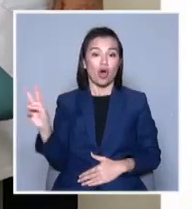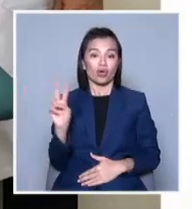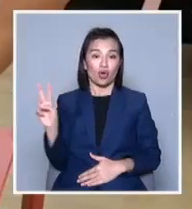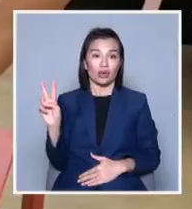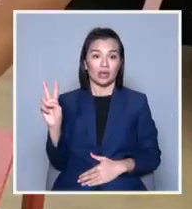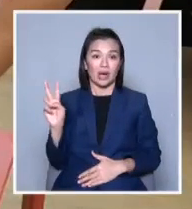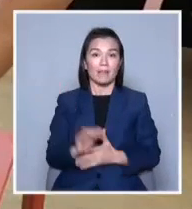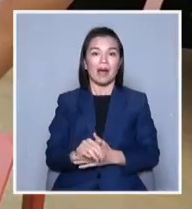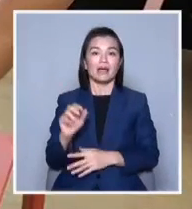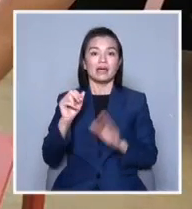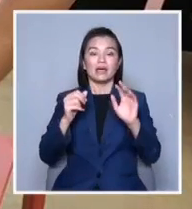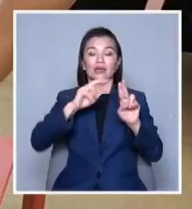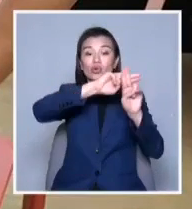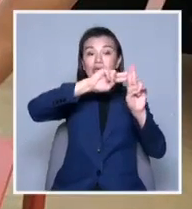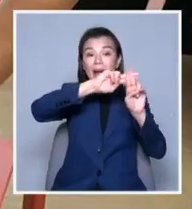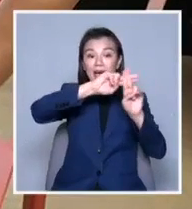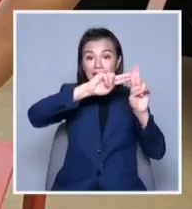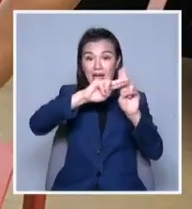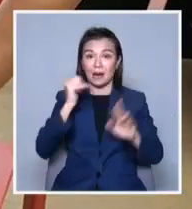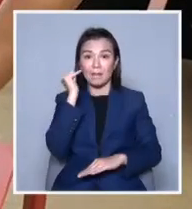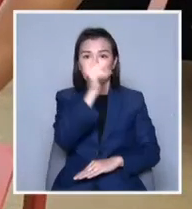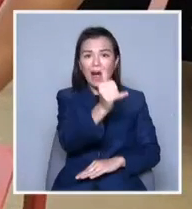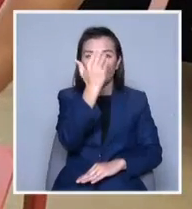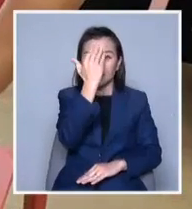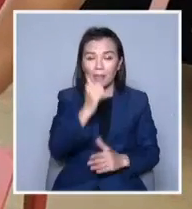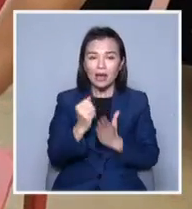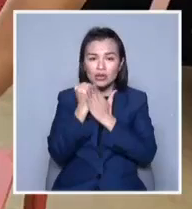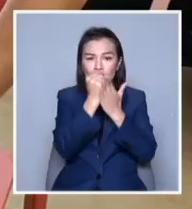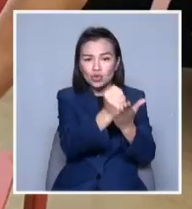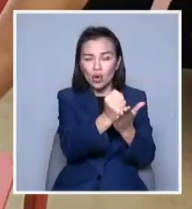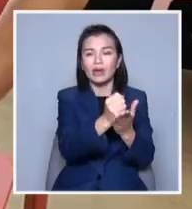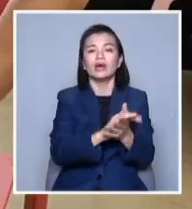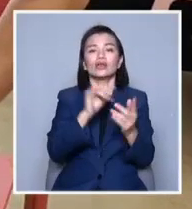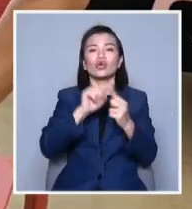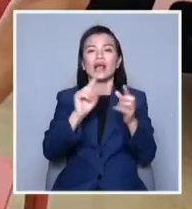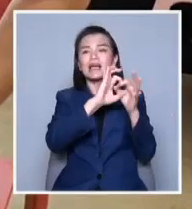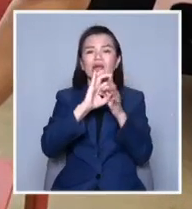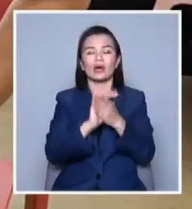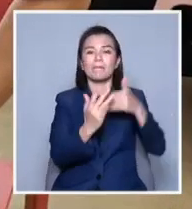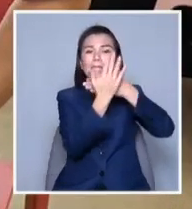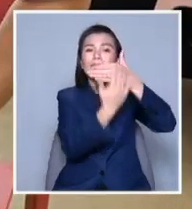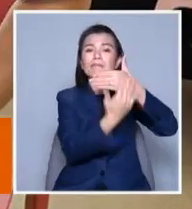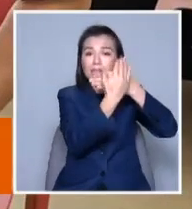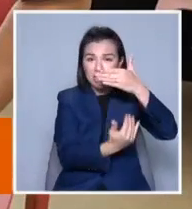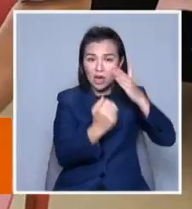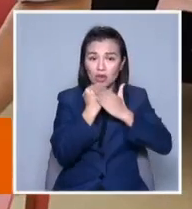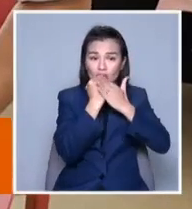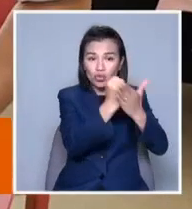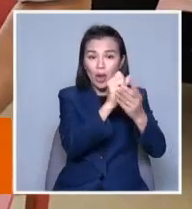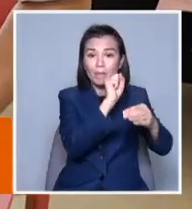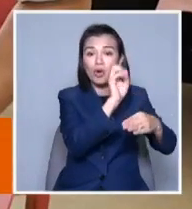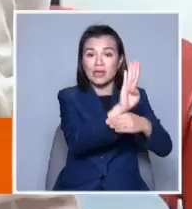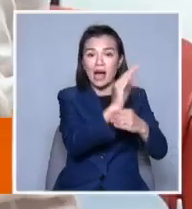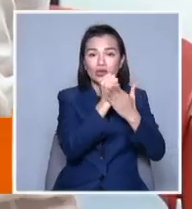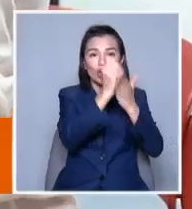เดินทางกลับไปที่สภากาชาดไทยค่ะไปเพื่อที่จะร่วมเป็นส่วนหนึ่งในการบริจาคพลาสม่าช่วยเหลือผู้ป่วยโคน 19